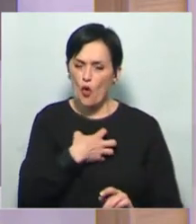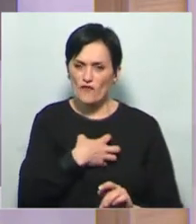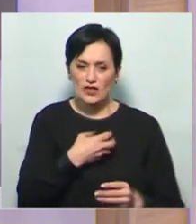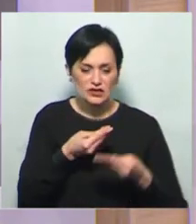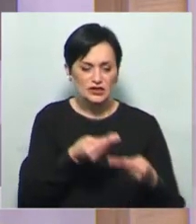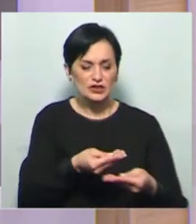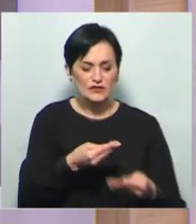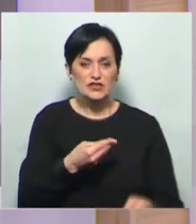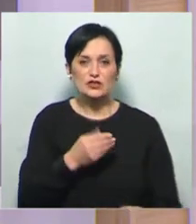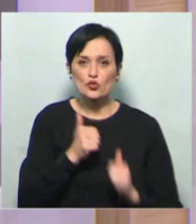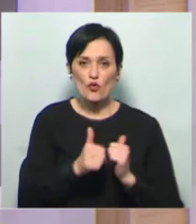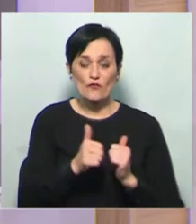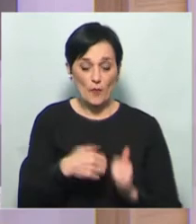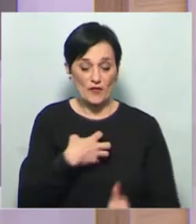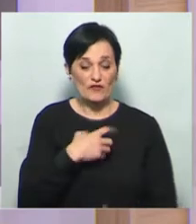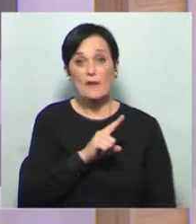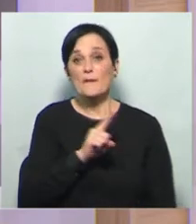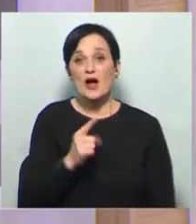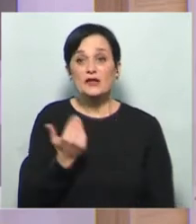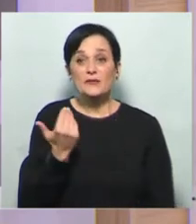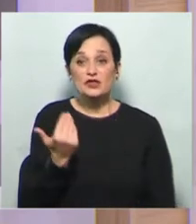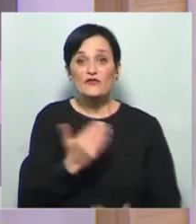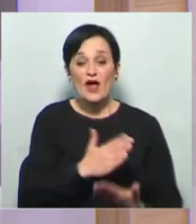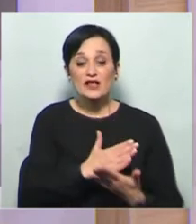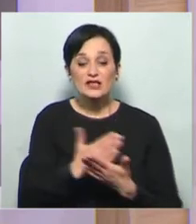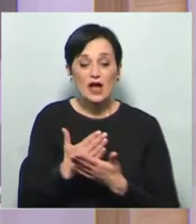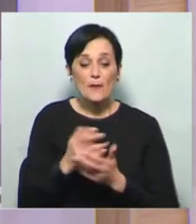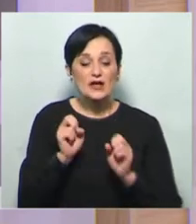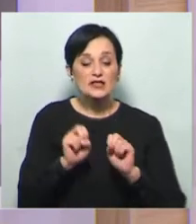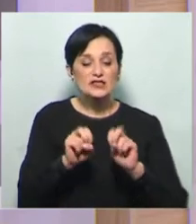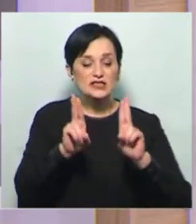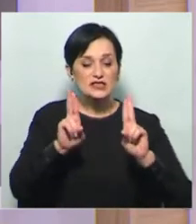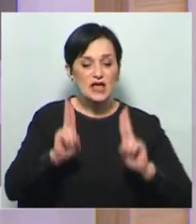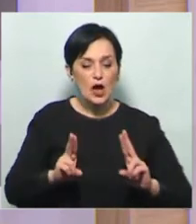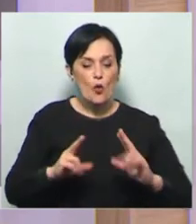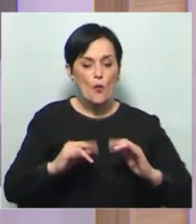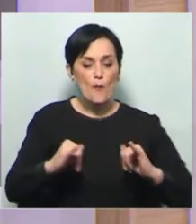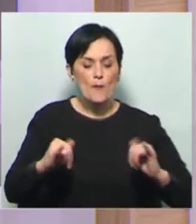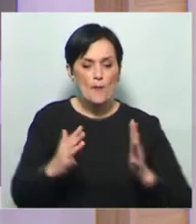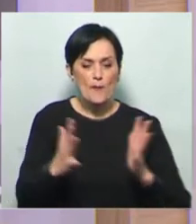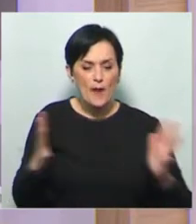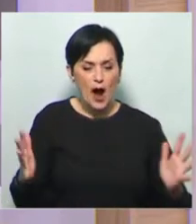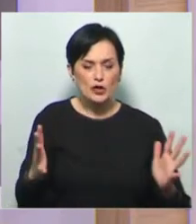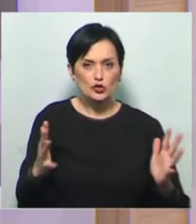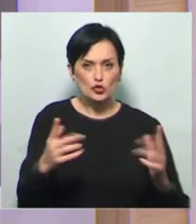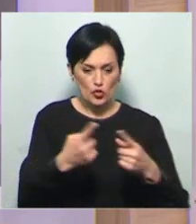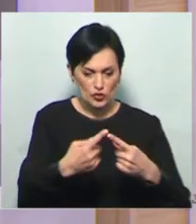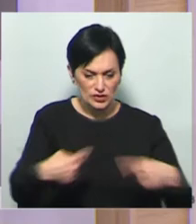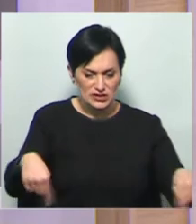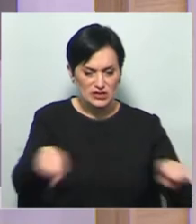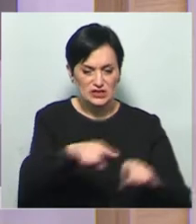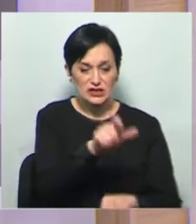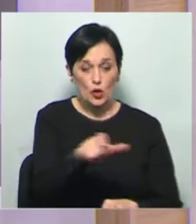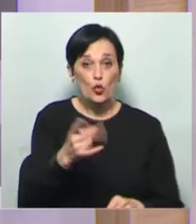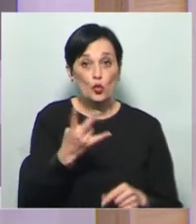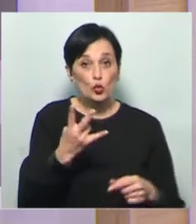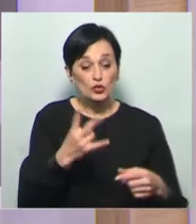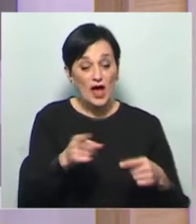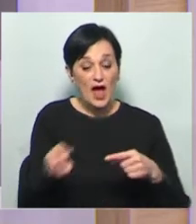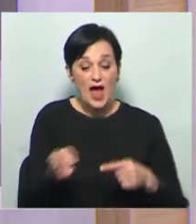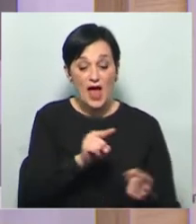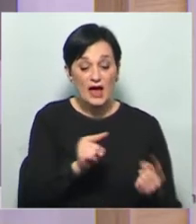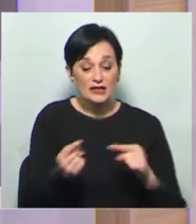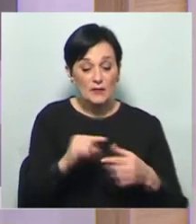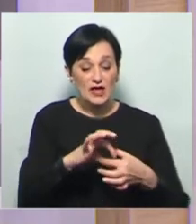მნიშვნელოვანია, მაგრამ თქვენ გამოყავით საგანგებოდ ფართო საზოგადოება და უნდა აქაც გავმიჩნოთ